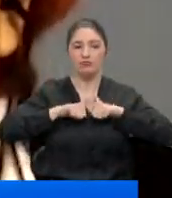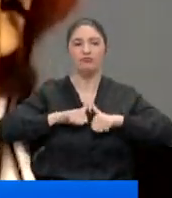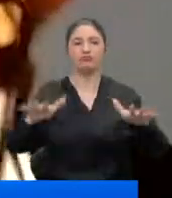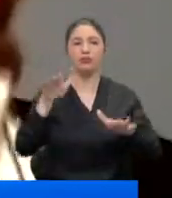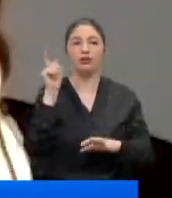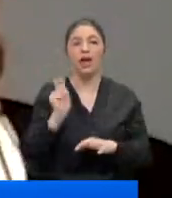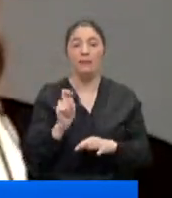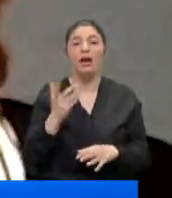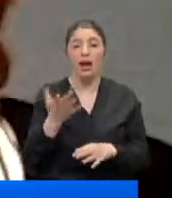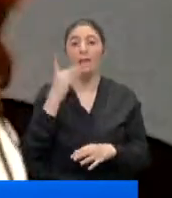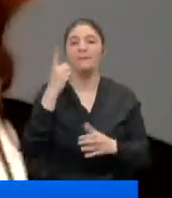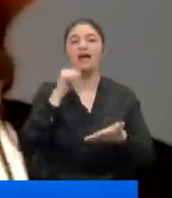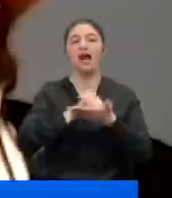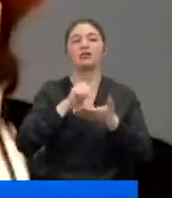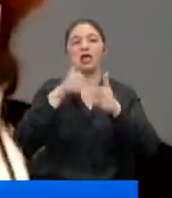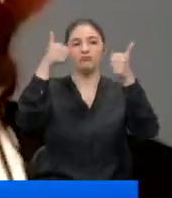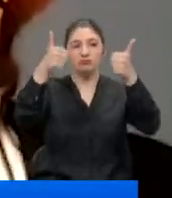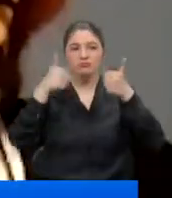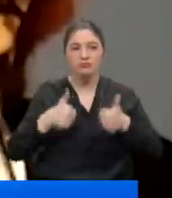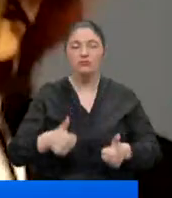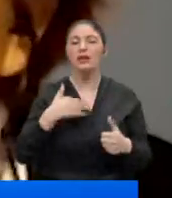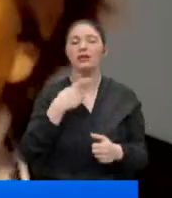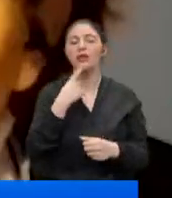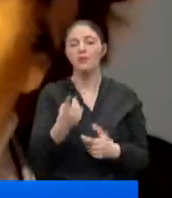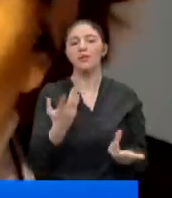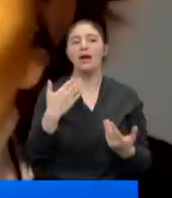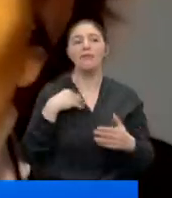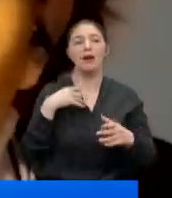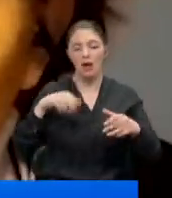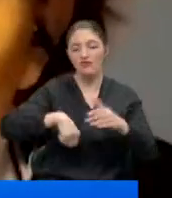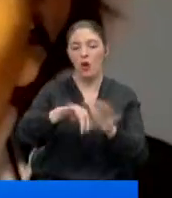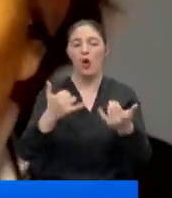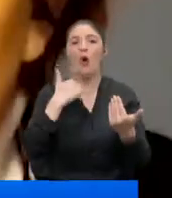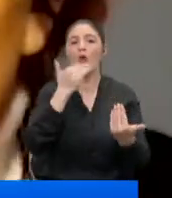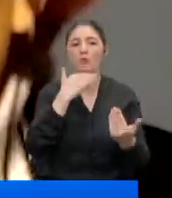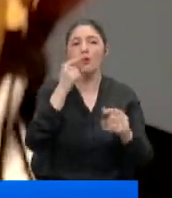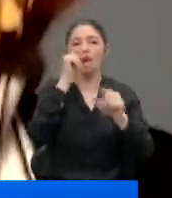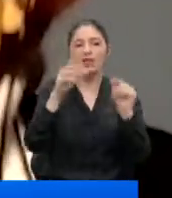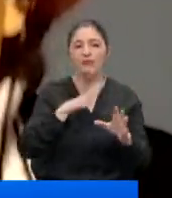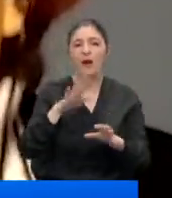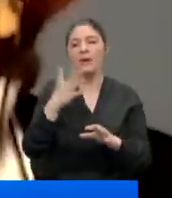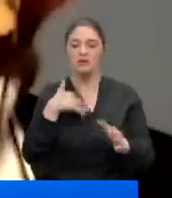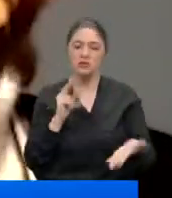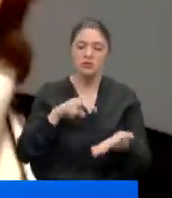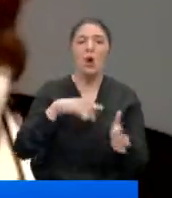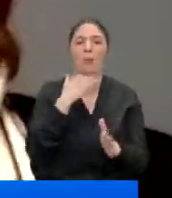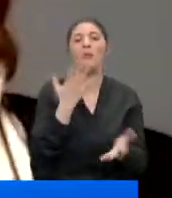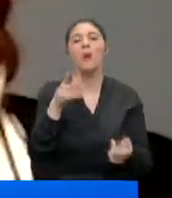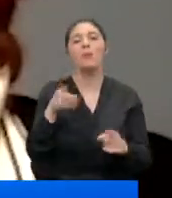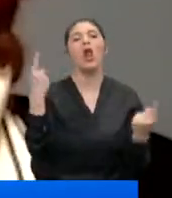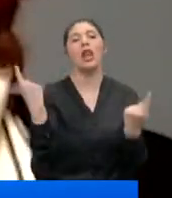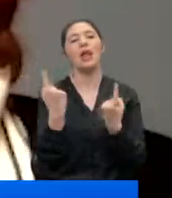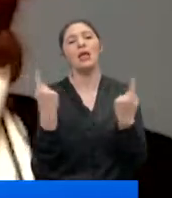yayınlayarak bir gazete ilanıyla. Dediğim gibi hani sahaya çıkamıyoruz, pandemi var, başka bir şekilde ortaya çıkamıyoruz. Bu şekilde bir